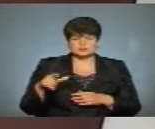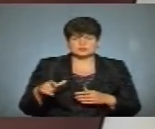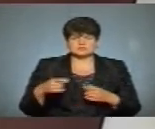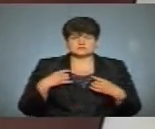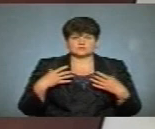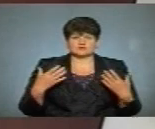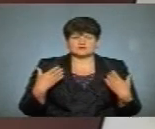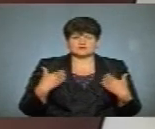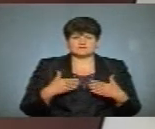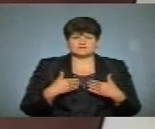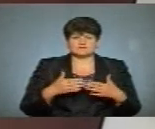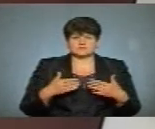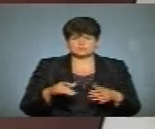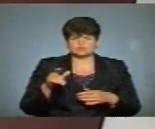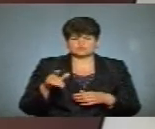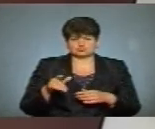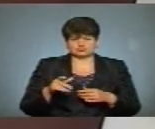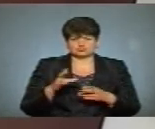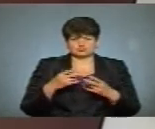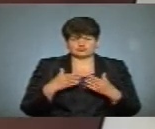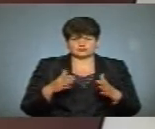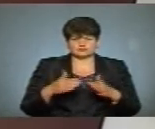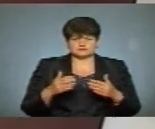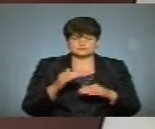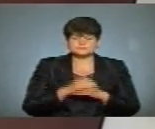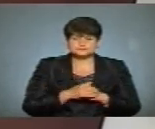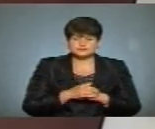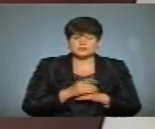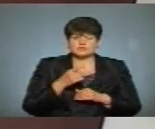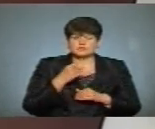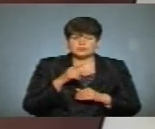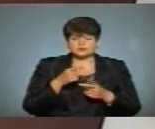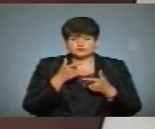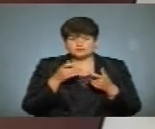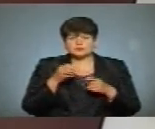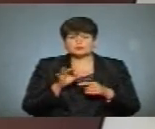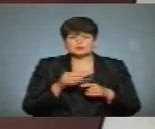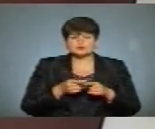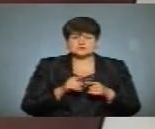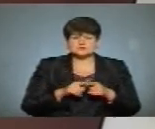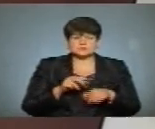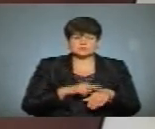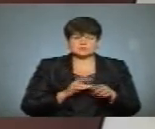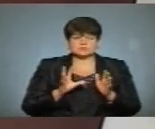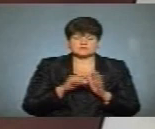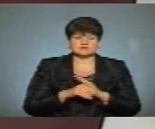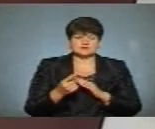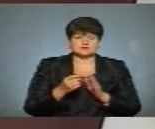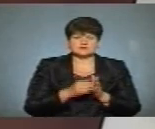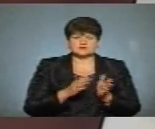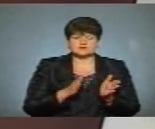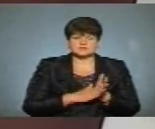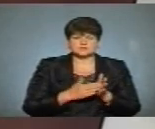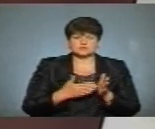випускний. Про це повідомив речник Нацполіції області Сергій Крета. За його словами, інформацію про це поліцейські внесли до єдиного реєстру